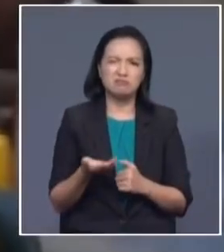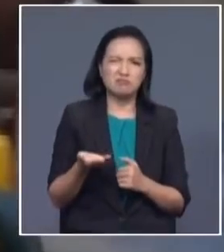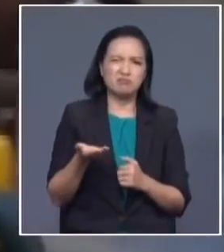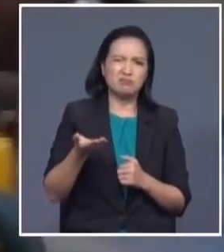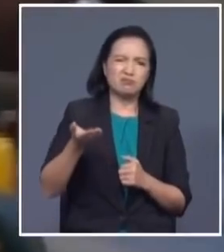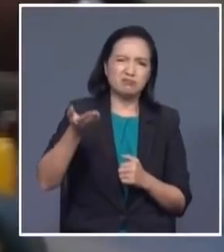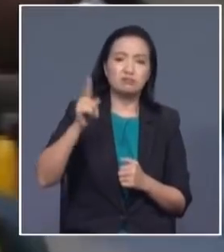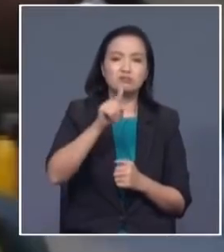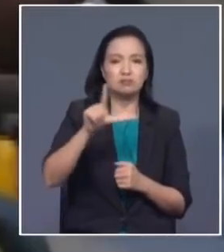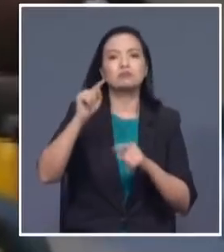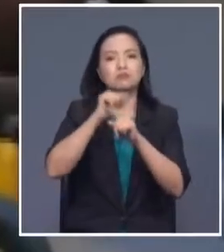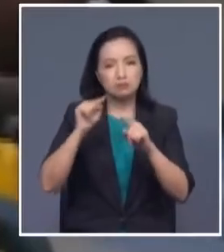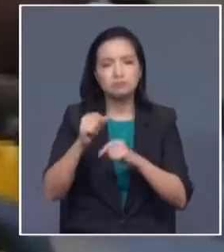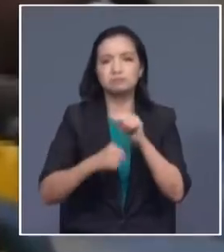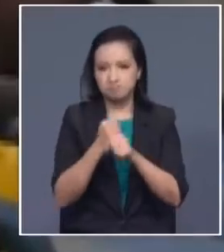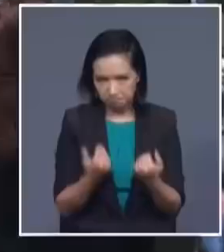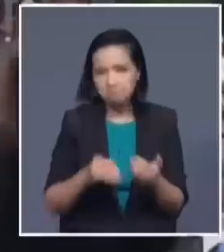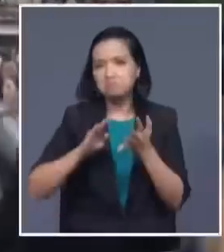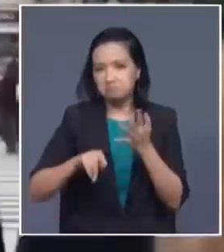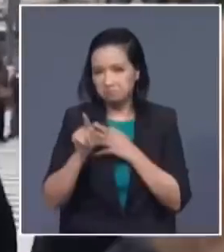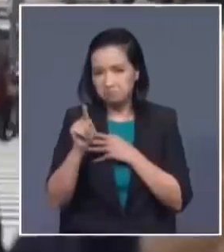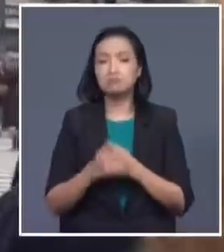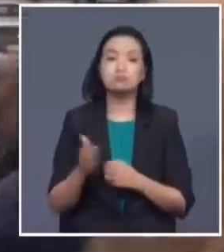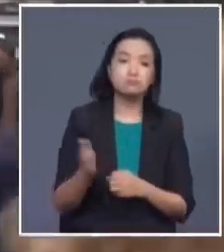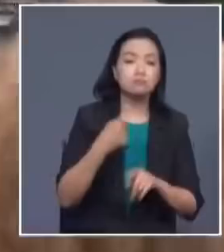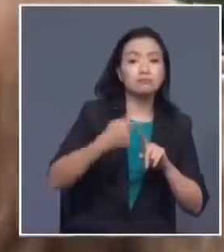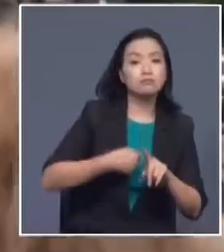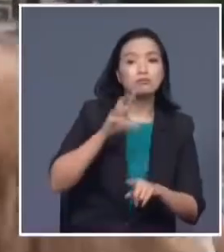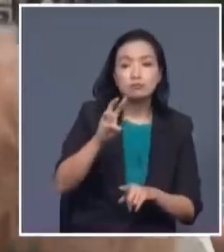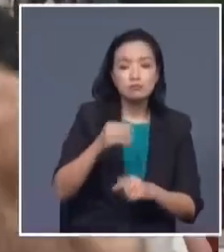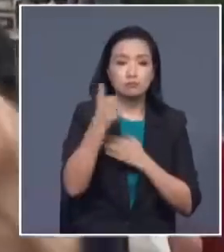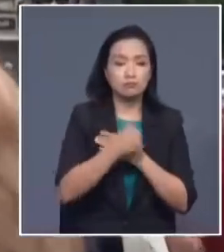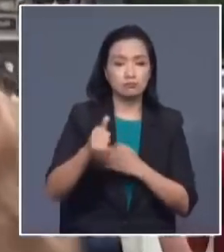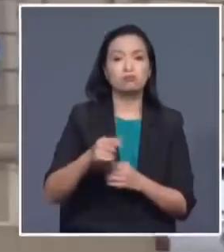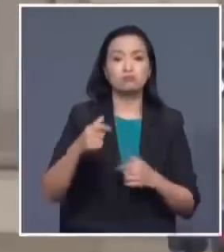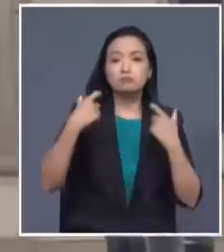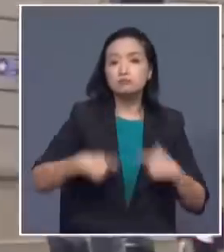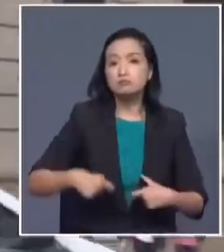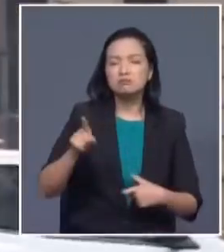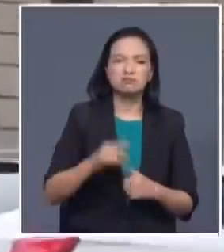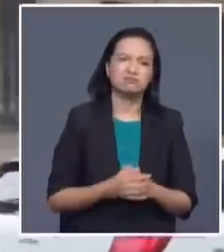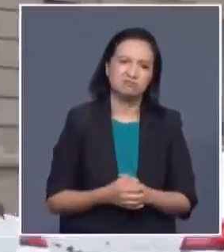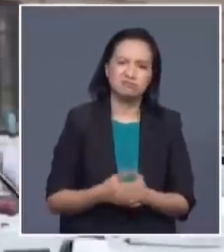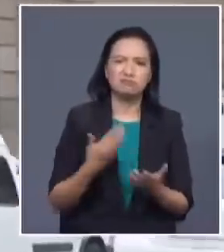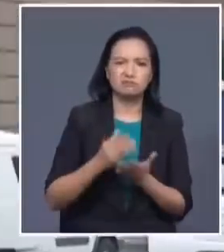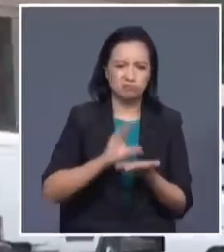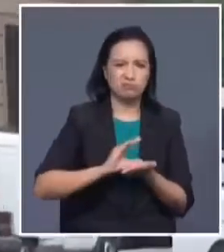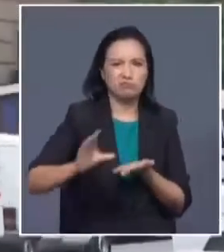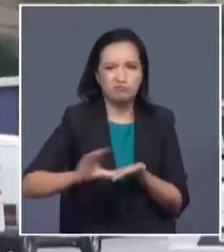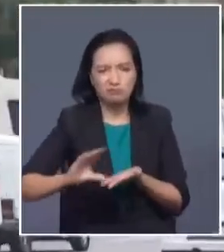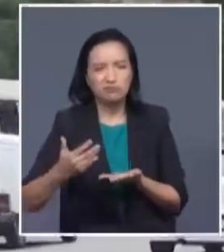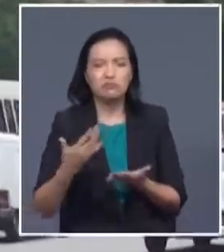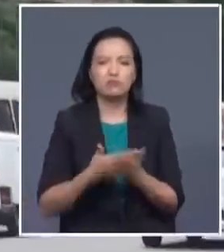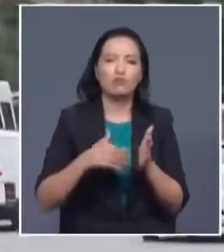ถึง 1,000,000% ในสิ้นปีนี้ต่อมาในช่วงเดือนมิถุนายนประเทศอาร์เจนตินาประสบปัญหาเงินทุนไหลออกและค่าเงินอ่